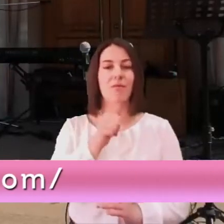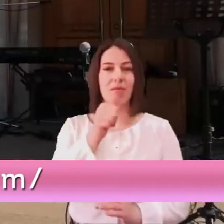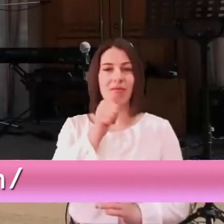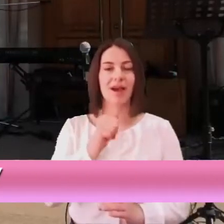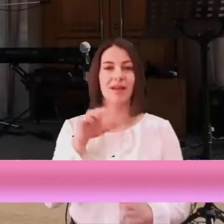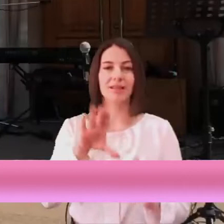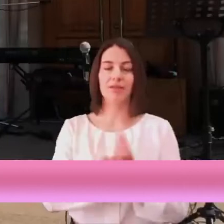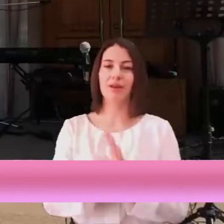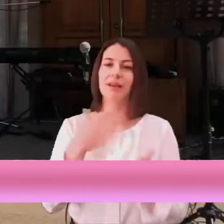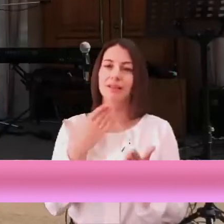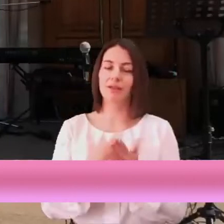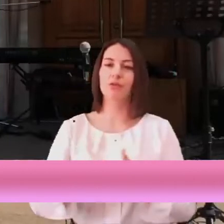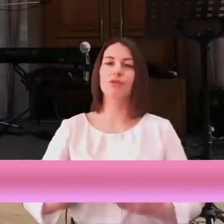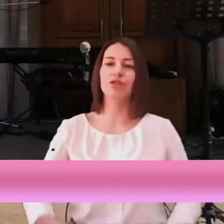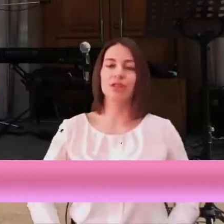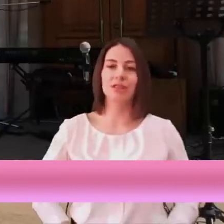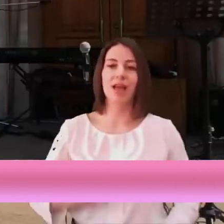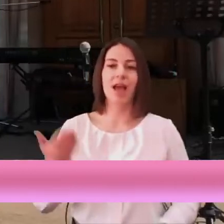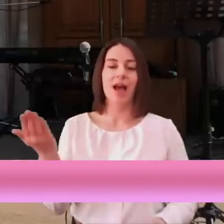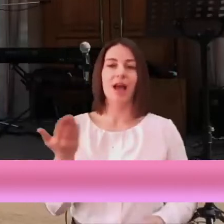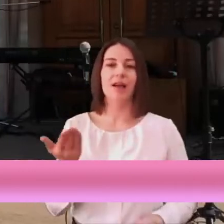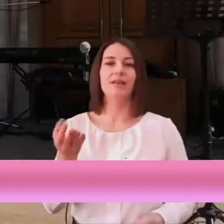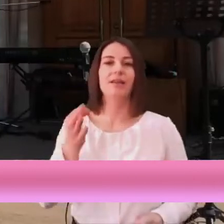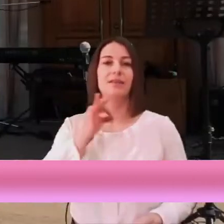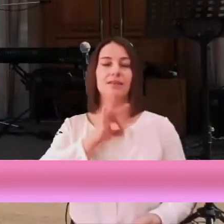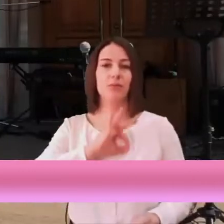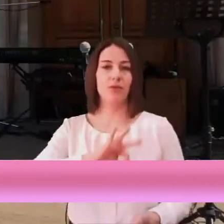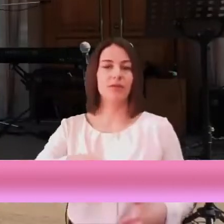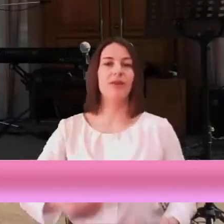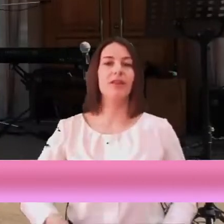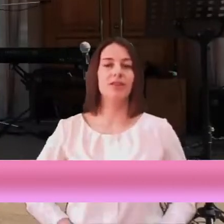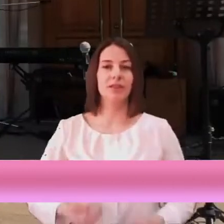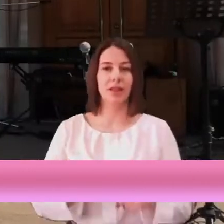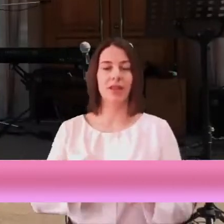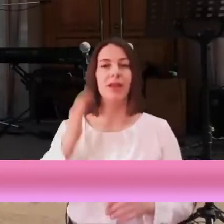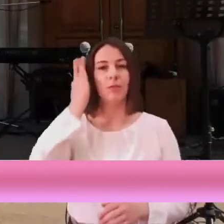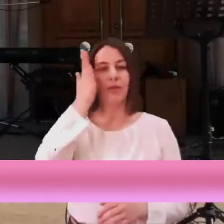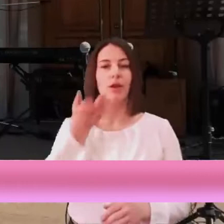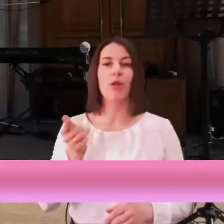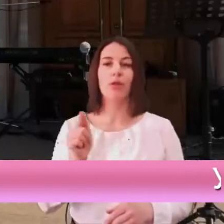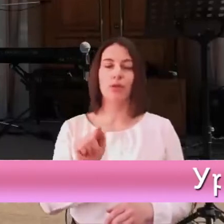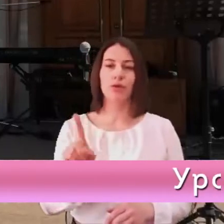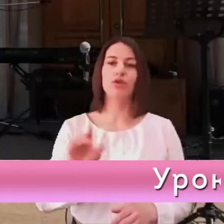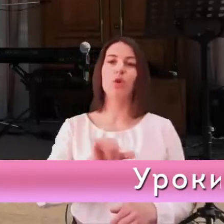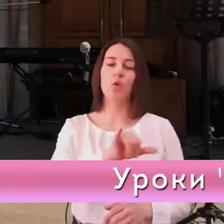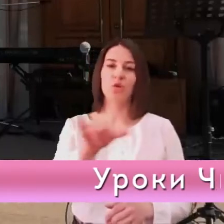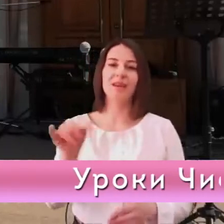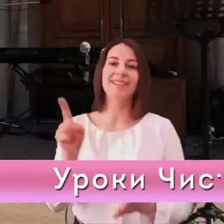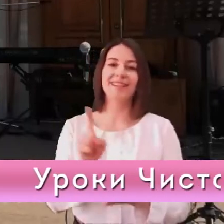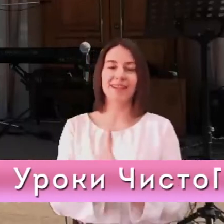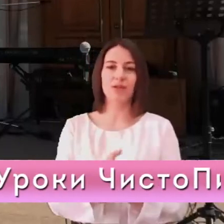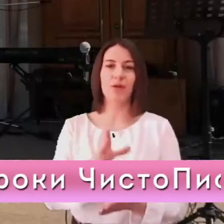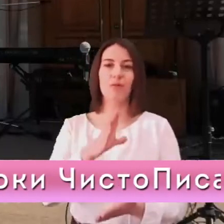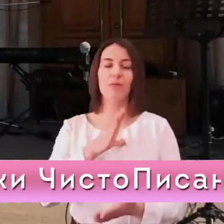в свою жизнь ее каким-то образом внедрить особенным образом. Это то, что у нас должно быть, это